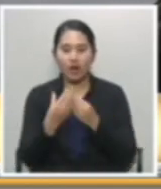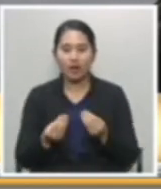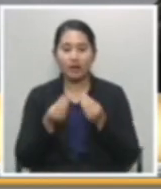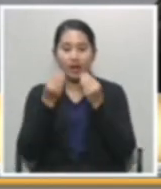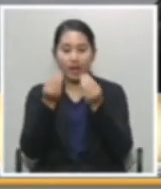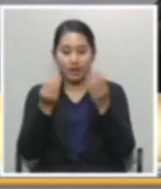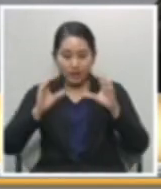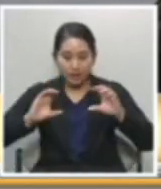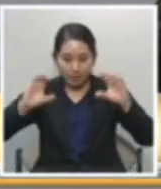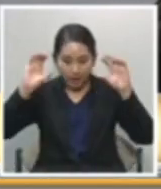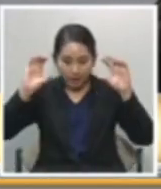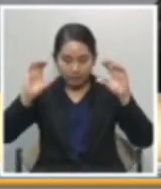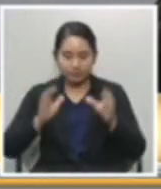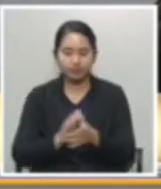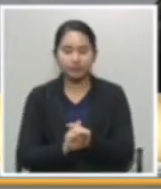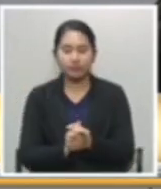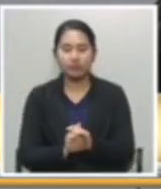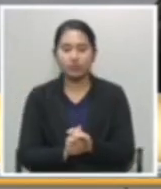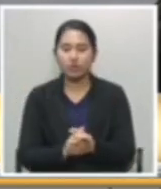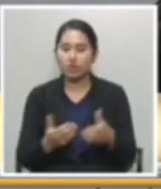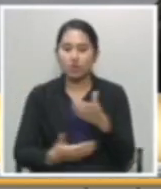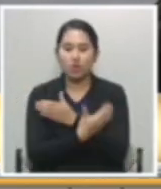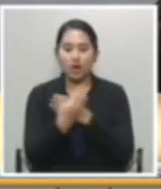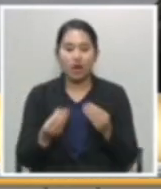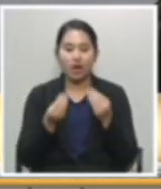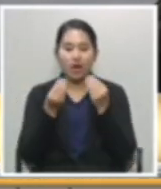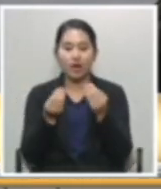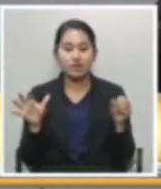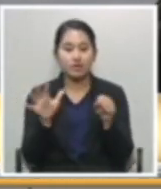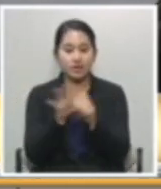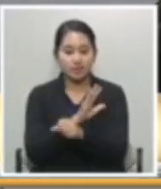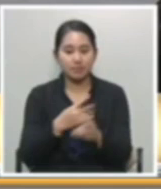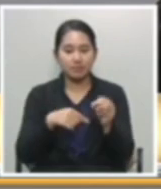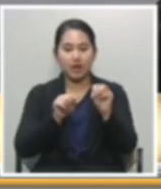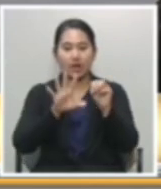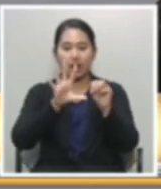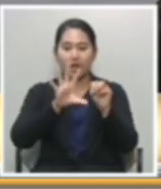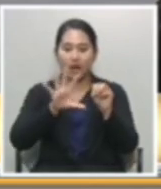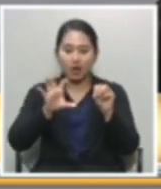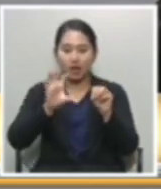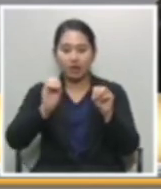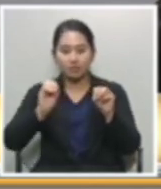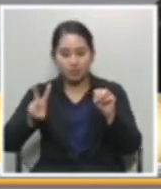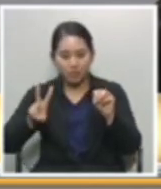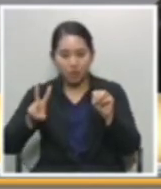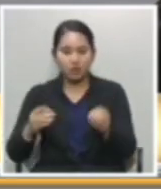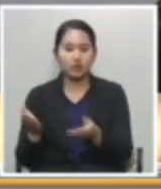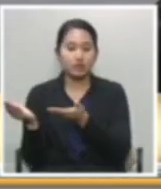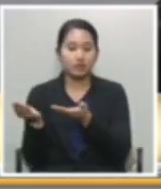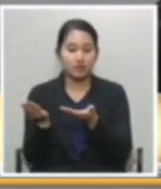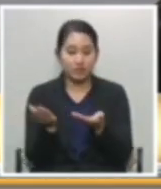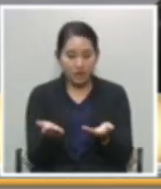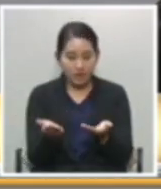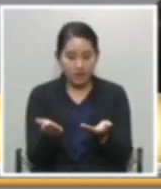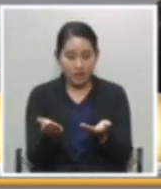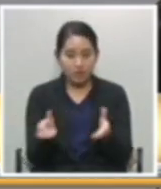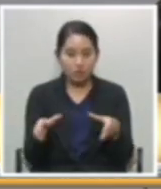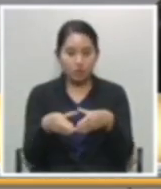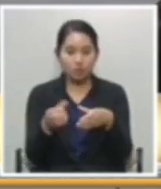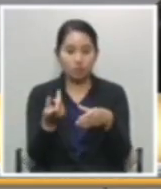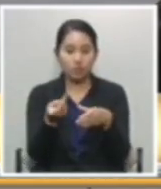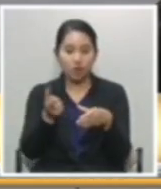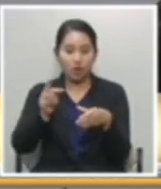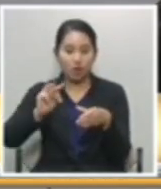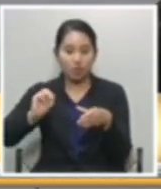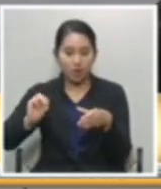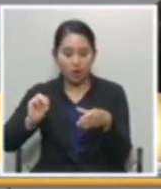ครับให้โอกาสอย่างเต็มที่เลยใช้มาตรา552เนี่ยเชิญคณะมนตรี